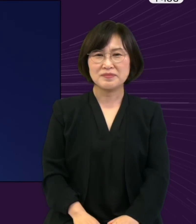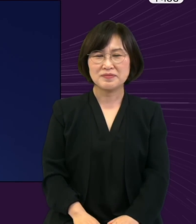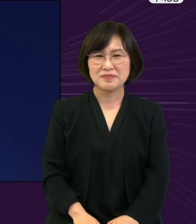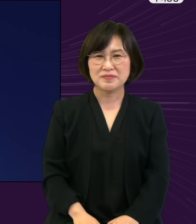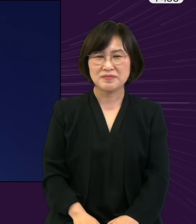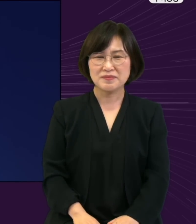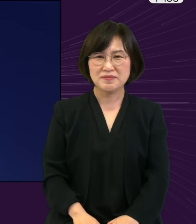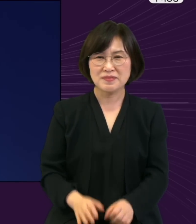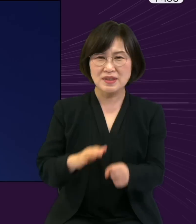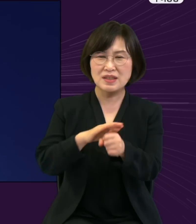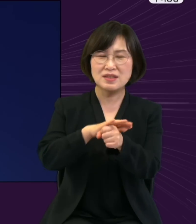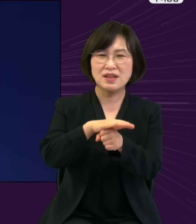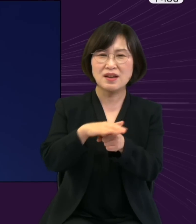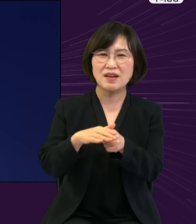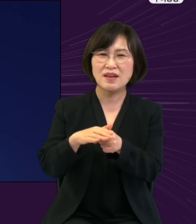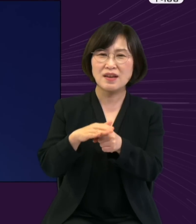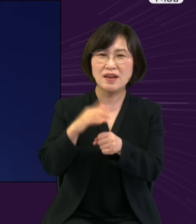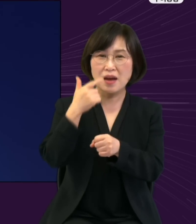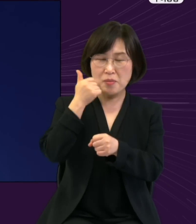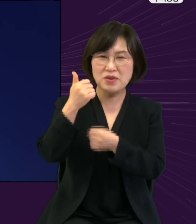사랑의 아버지 하나님,